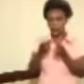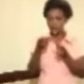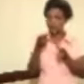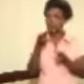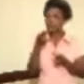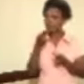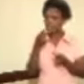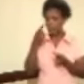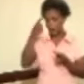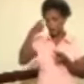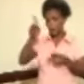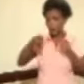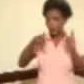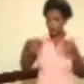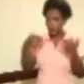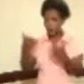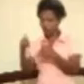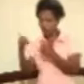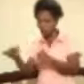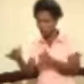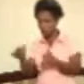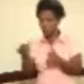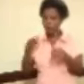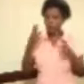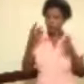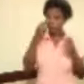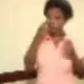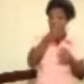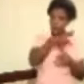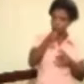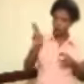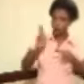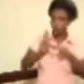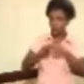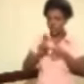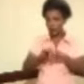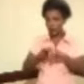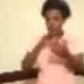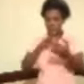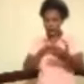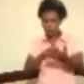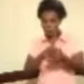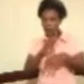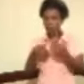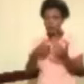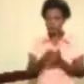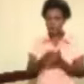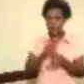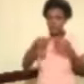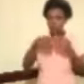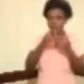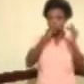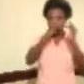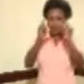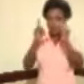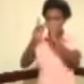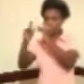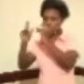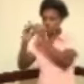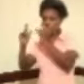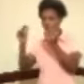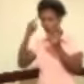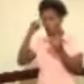Et Champ de Mars, gagné pour le retourner Champ de Mars, d'un coup, Place Boyer. Il y a d'autres camps qui, sous des terrains